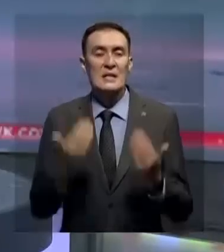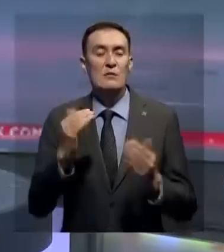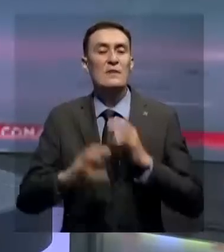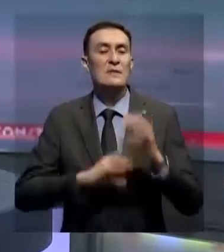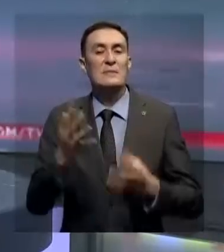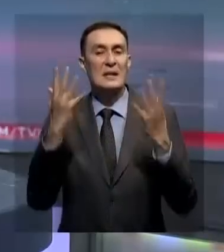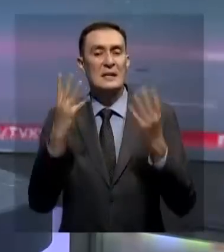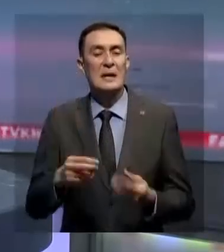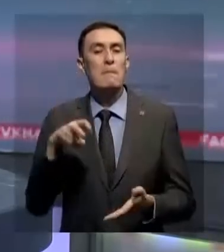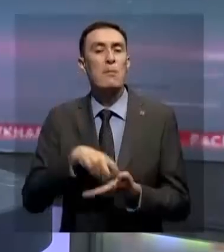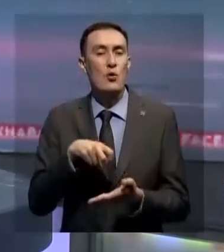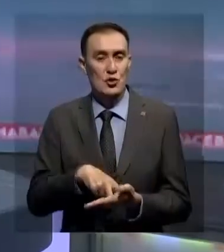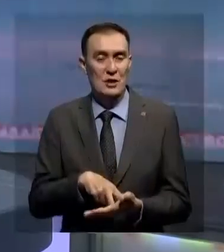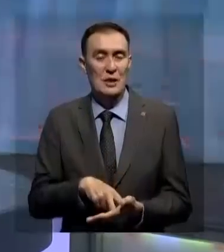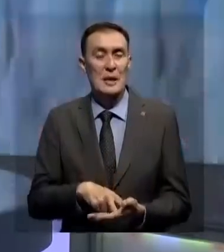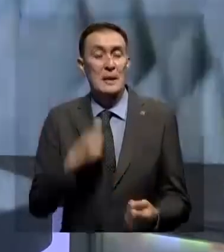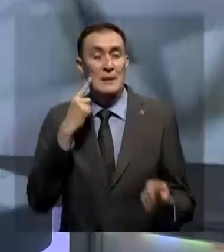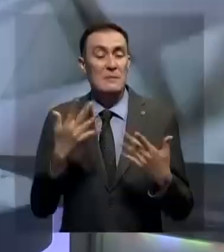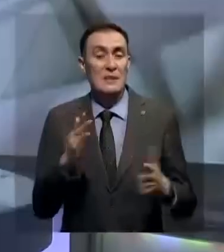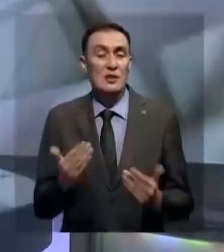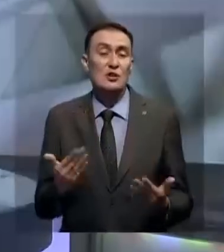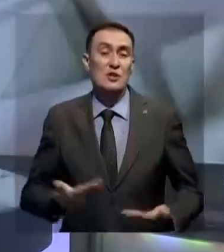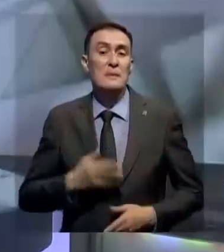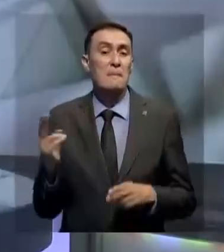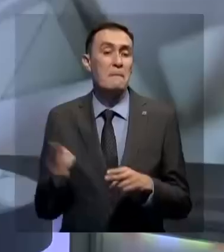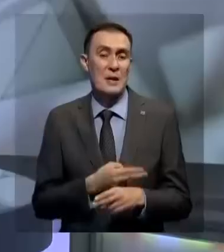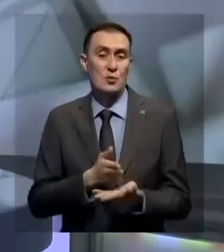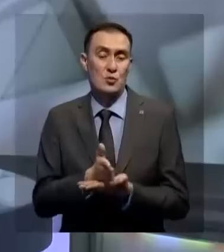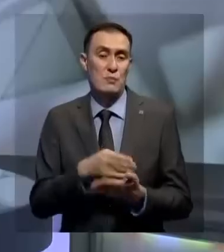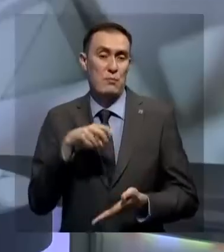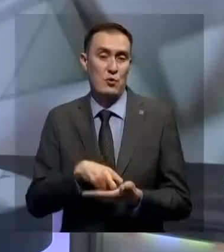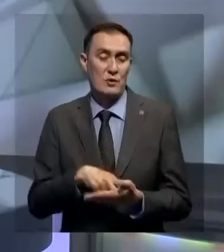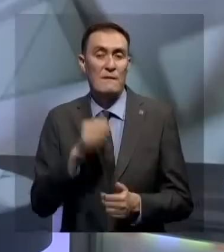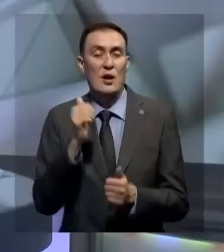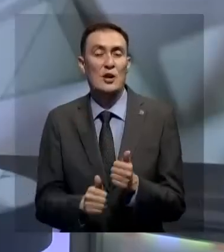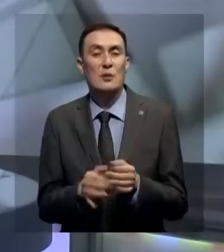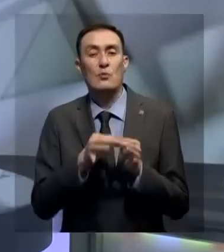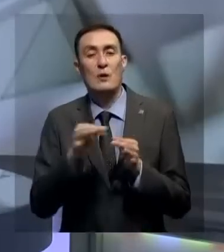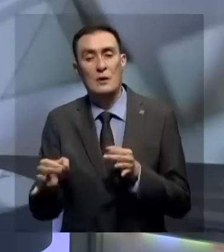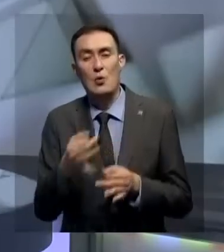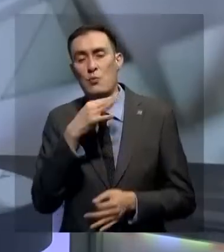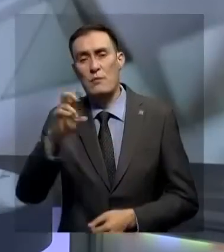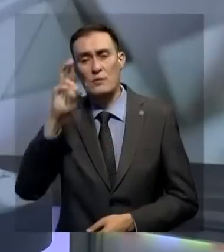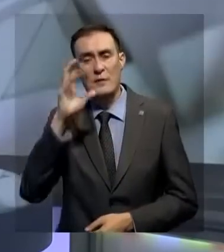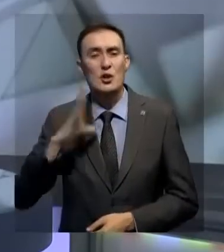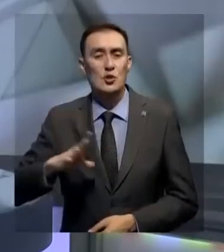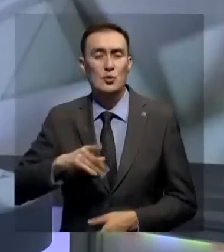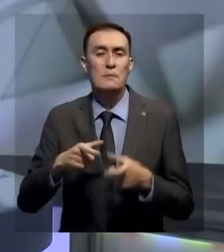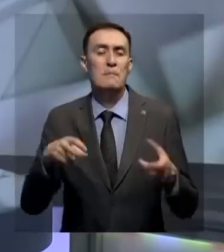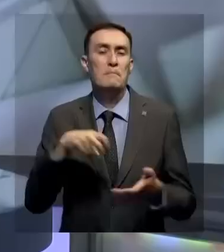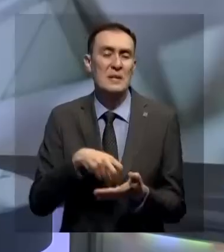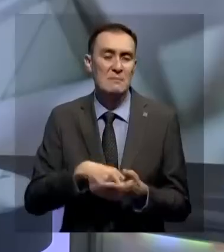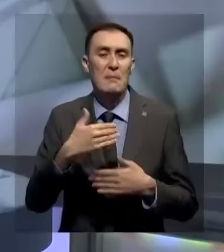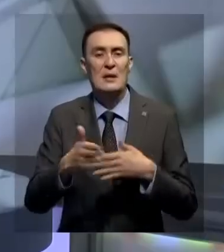Сегодня Всемирный день почты. Трудно представить жизнь без этой службы. Ведь в каждом уголке любой страны ждут письма,